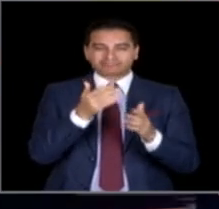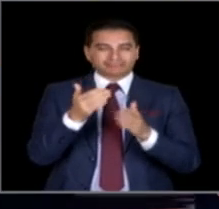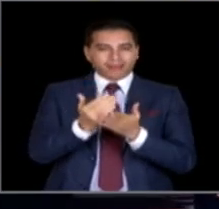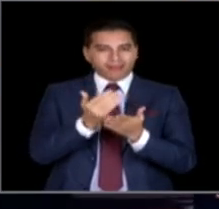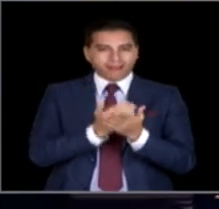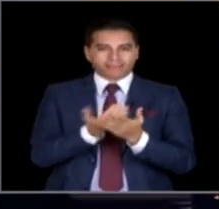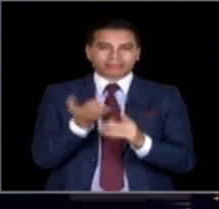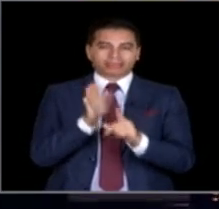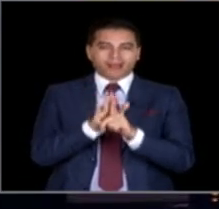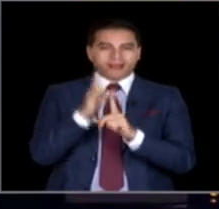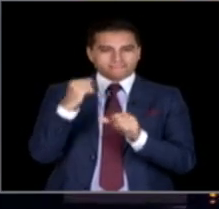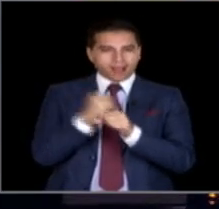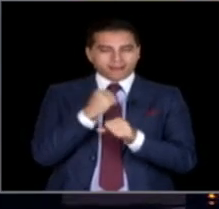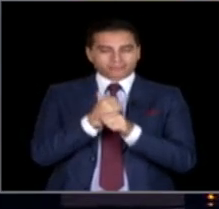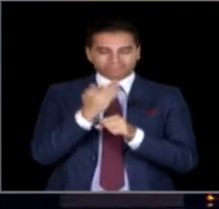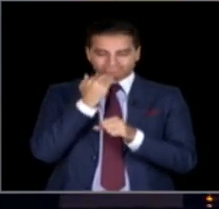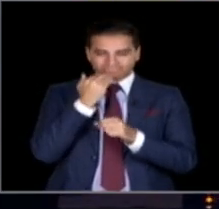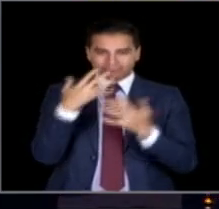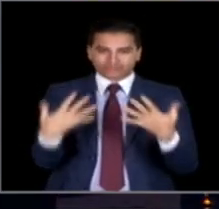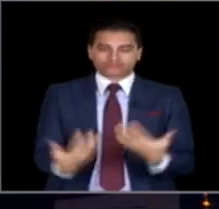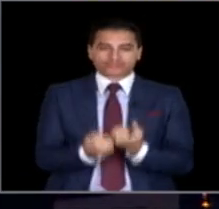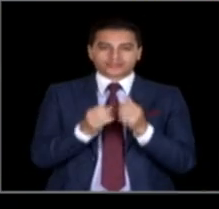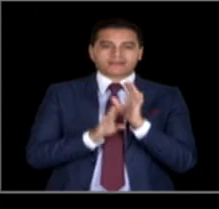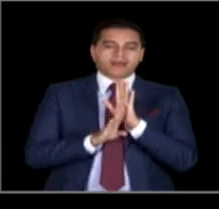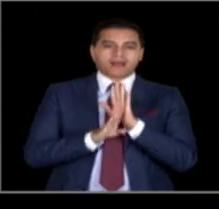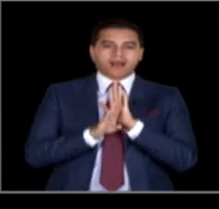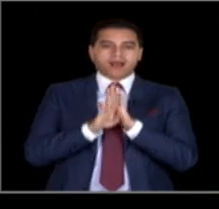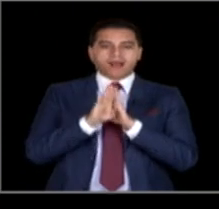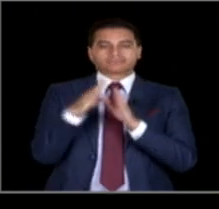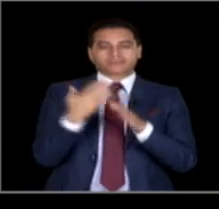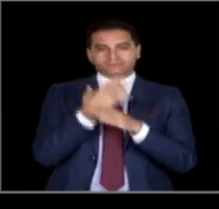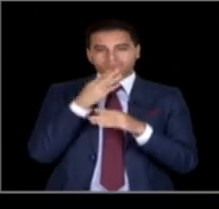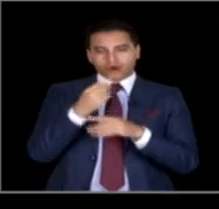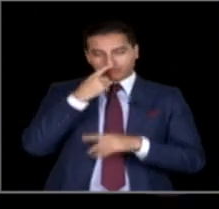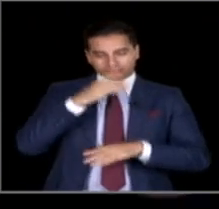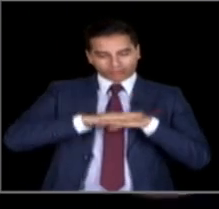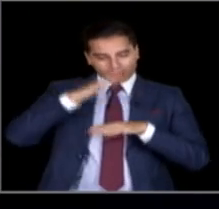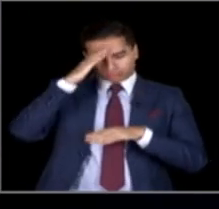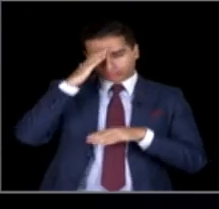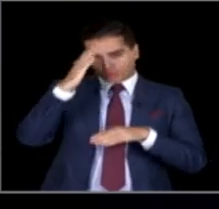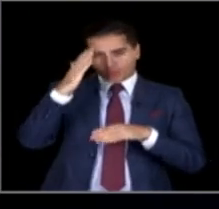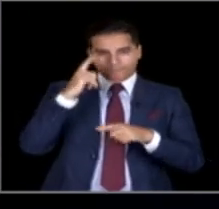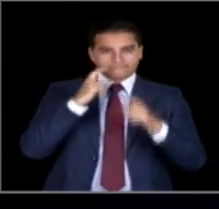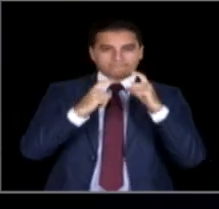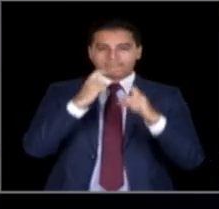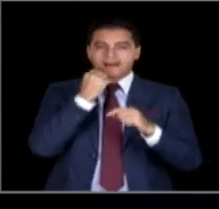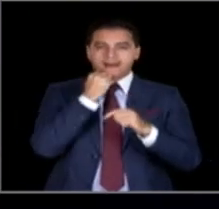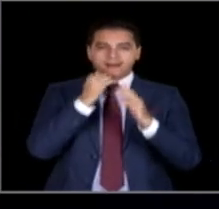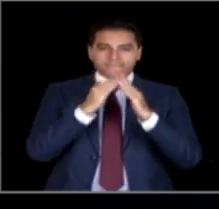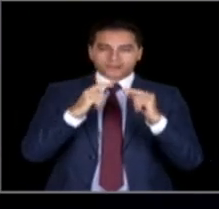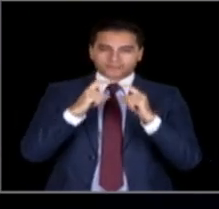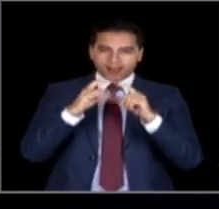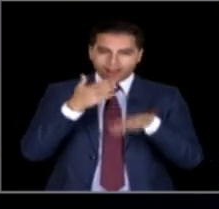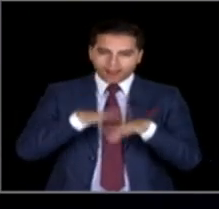باختلاف أثبت قوة وصلابة هذا الصرح العظيم. كل الشكر والتقدير والاحترام للبنك الأهلي المصري